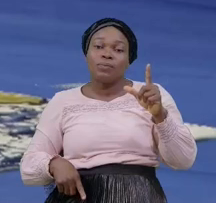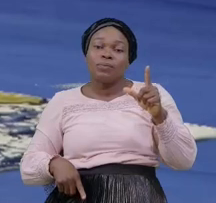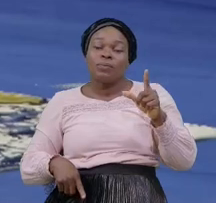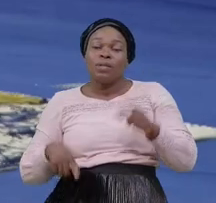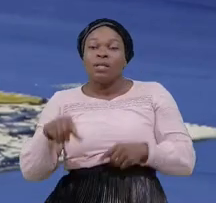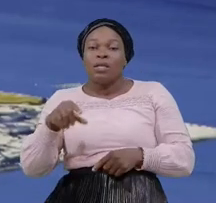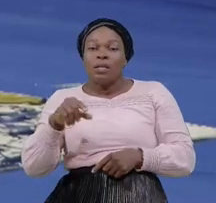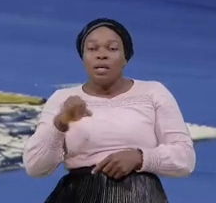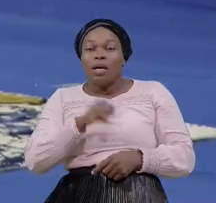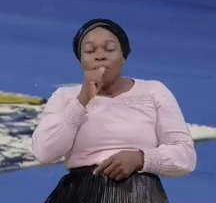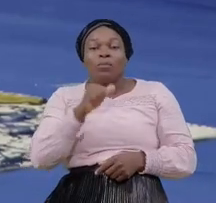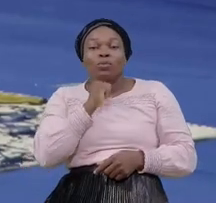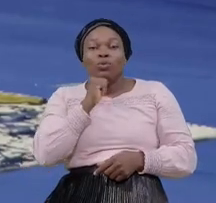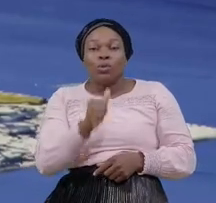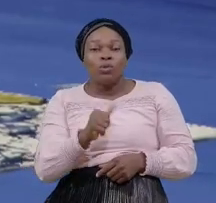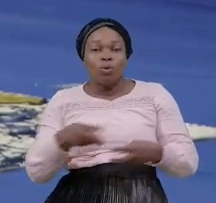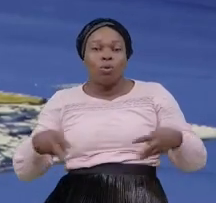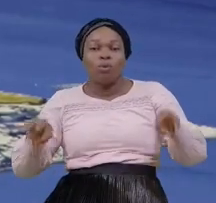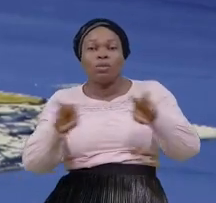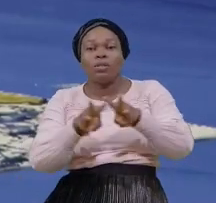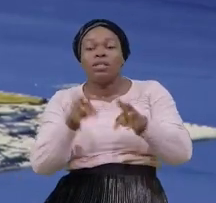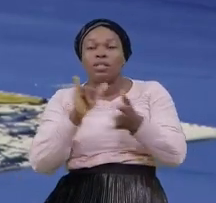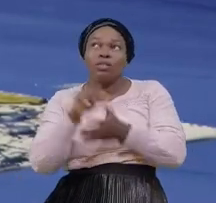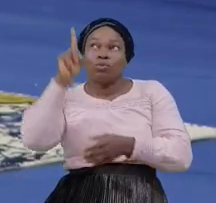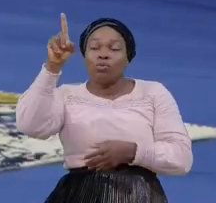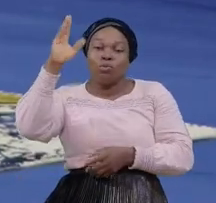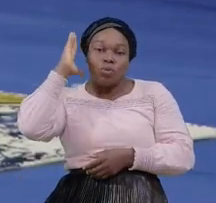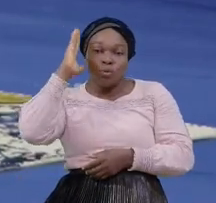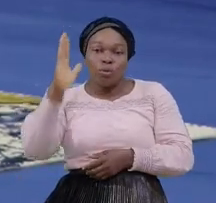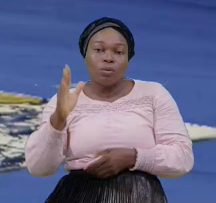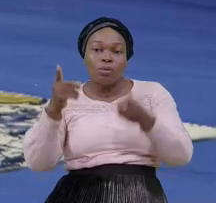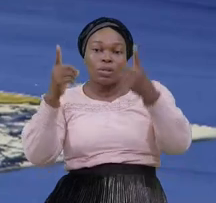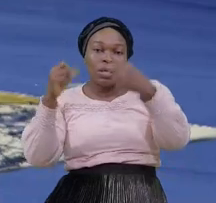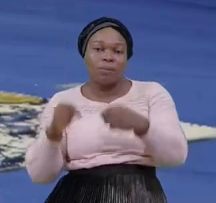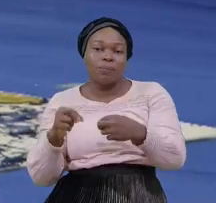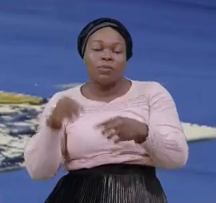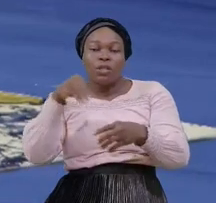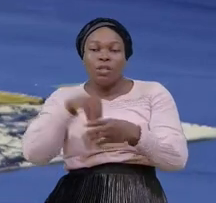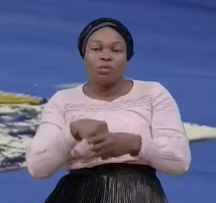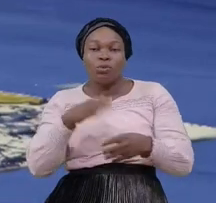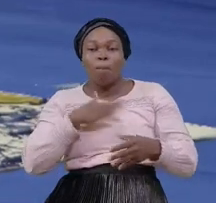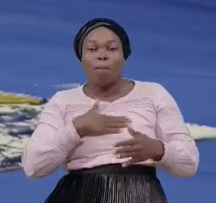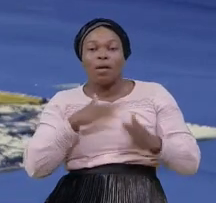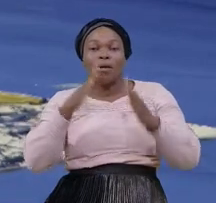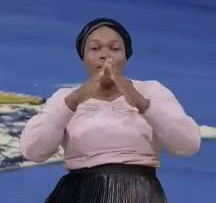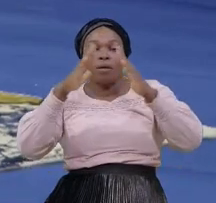je ne suis pas digne que tu entres sous mon toit.